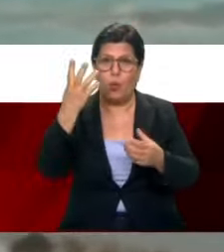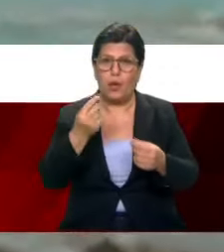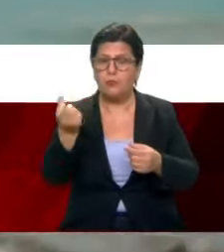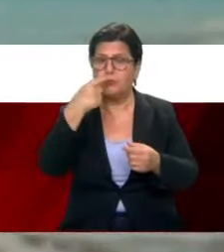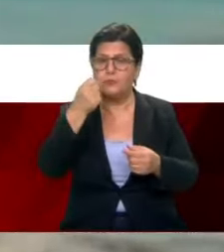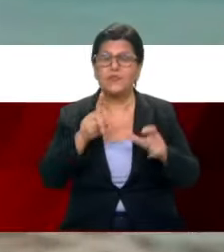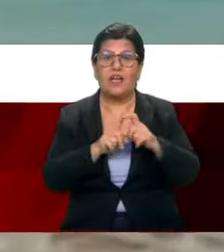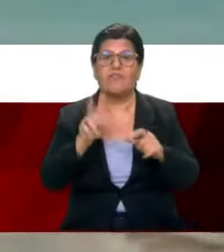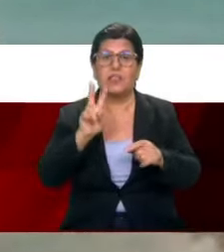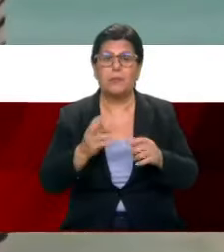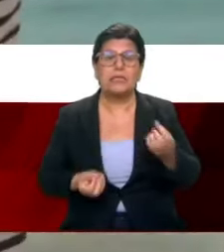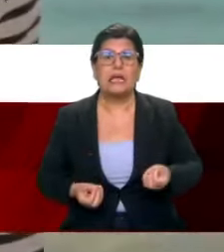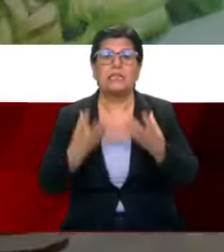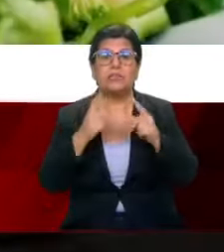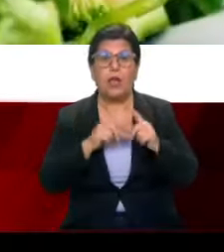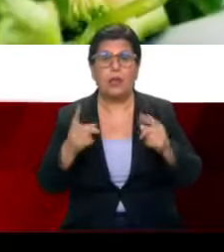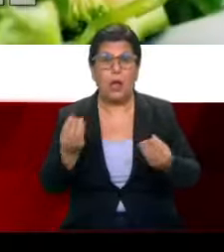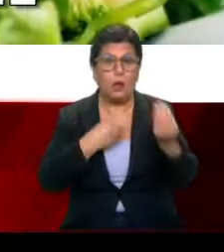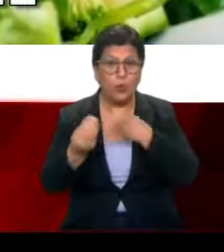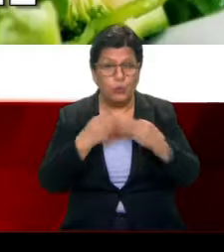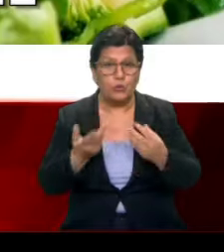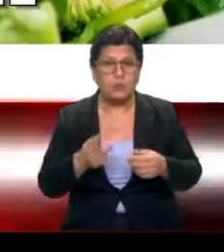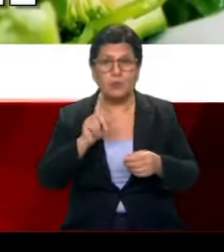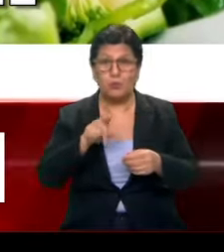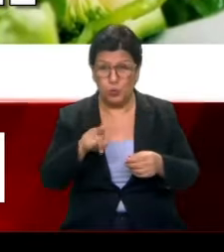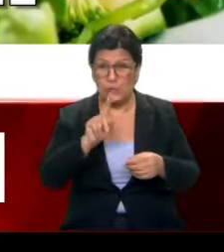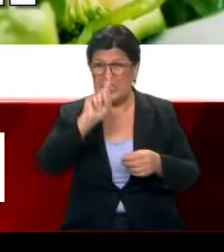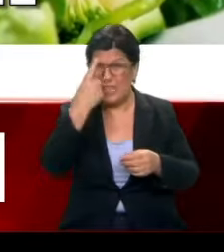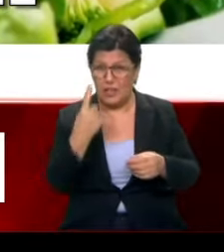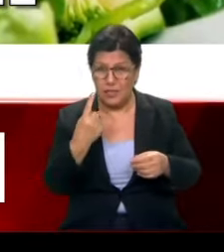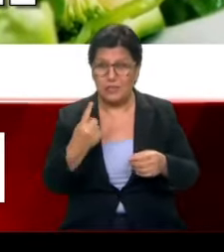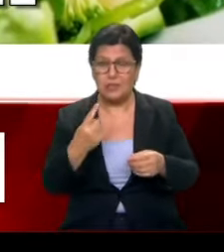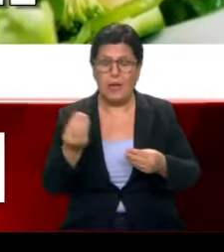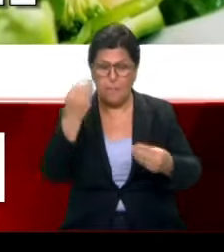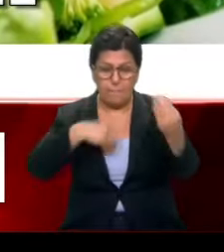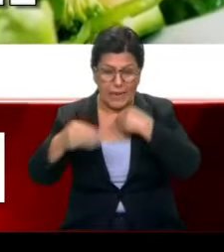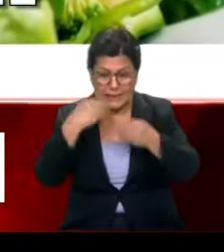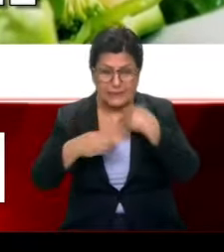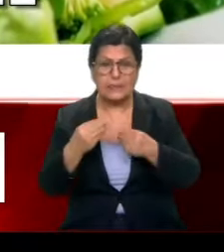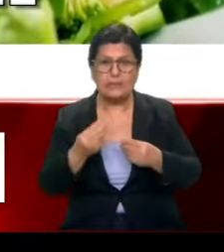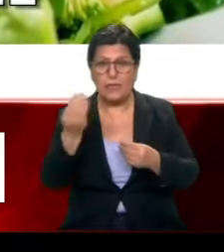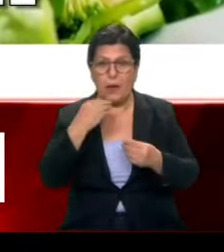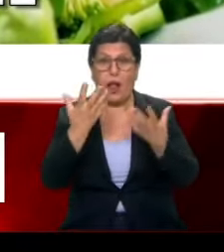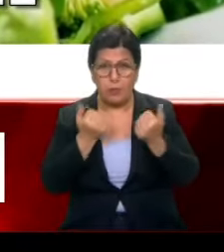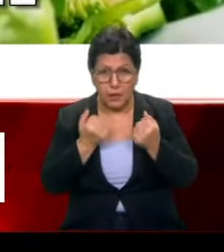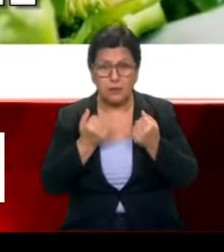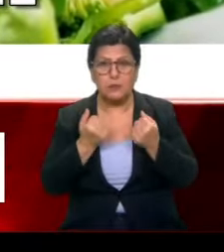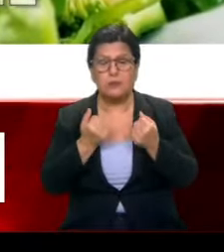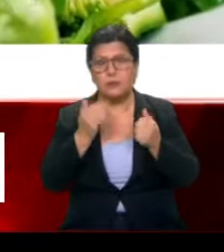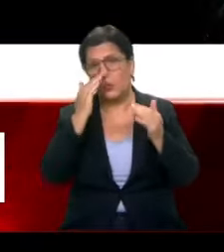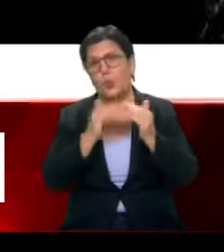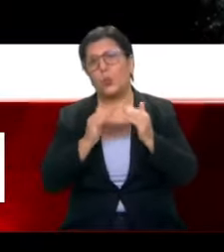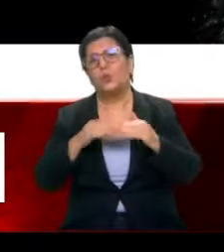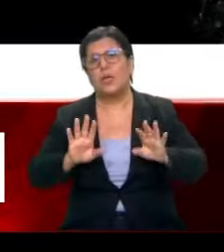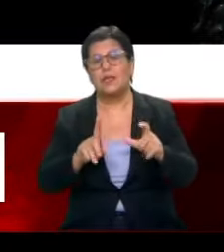Peki D vitaminini yeterince alıyor muyuz? Bunu da sadece besinlerle alabilmek uygun